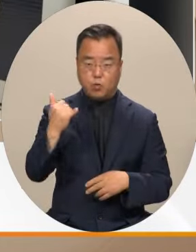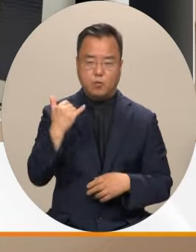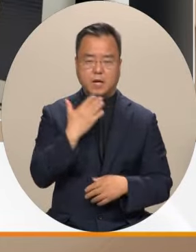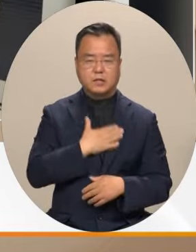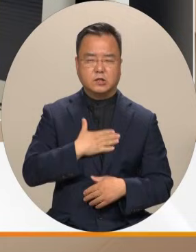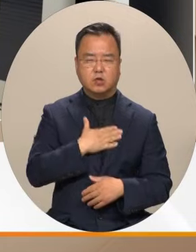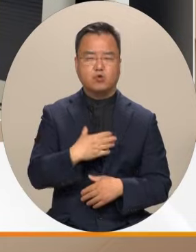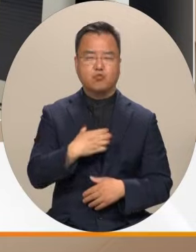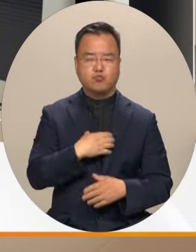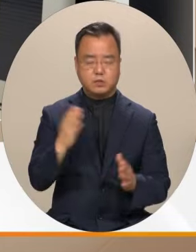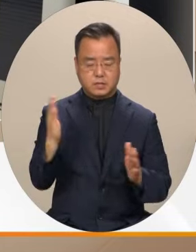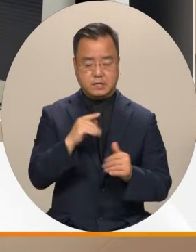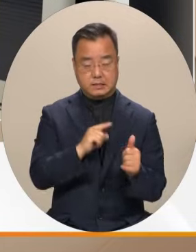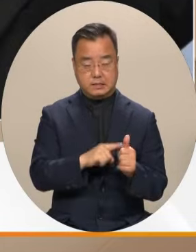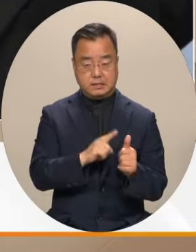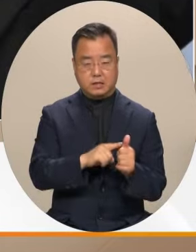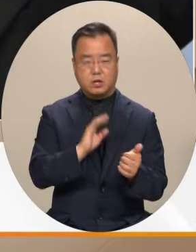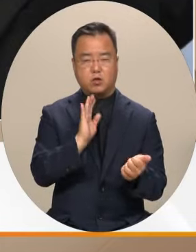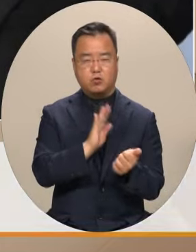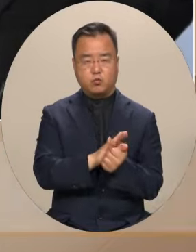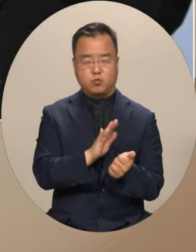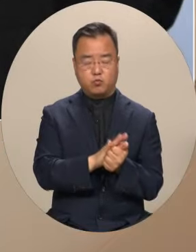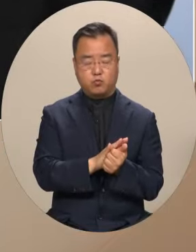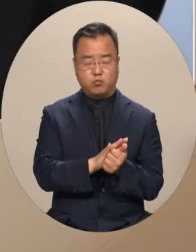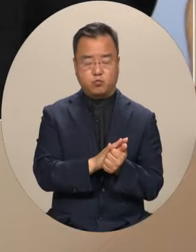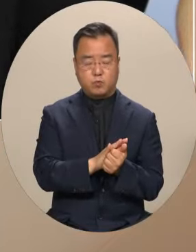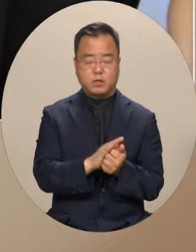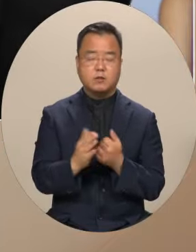협조해 한다는 내용의 법안을 발휘하겠다고